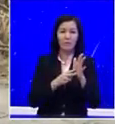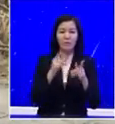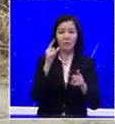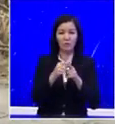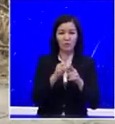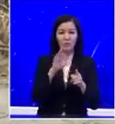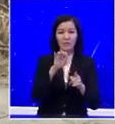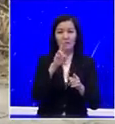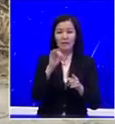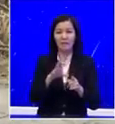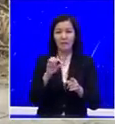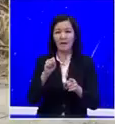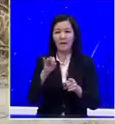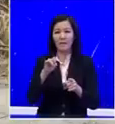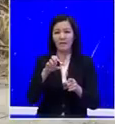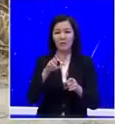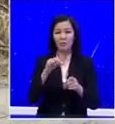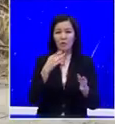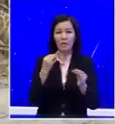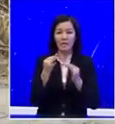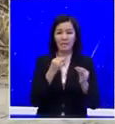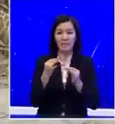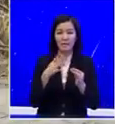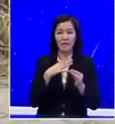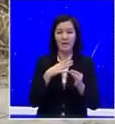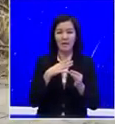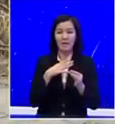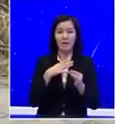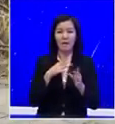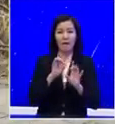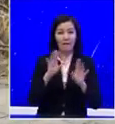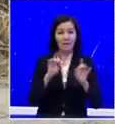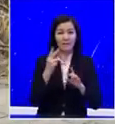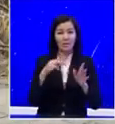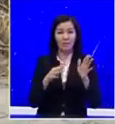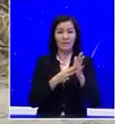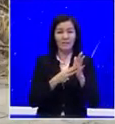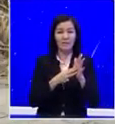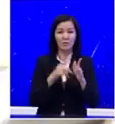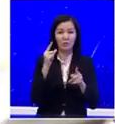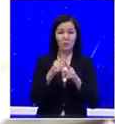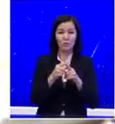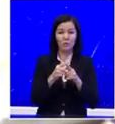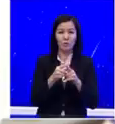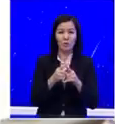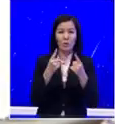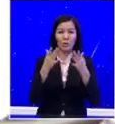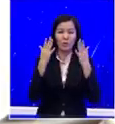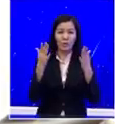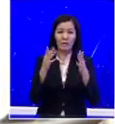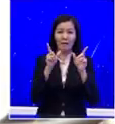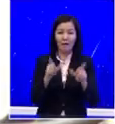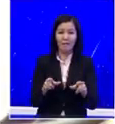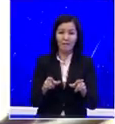сөзінде Сократ пен Аристодемнің арасындағы сұхбатқа құрылса, 28-ші сөзінде Құдайдың